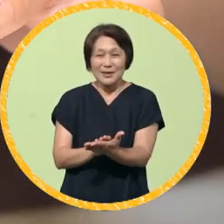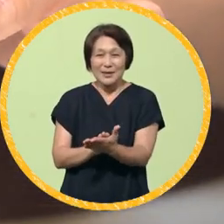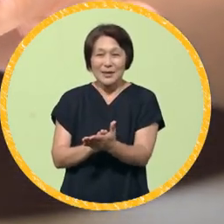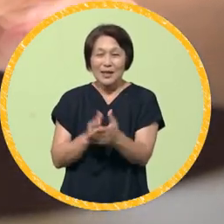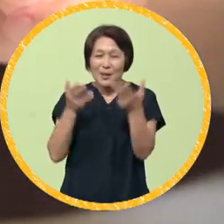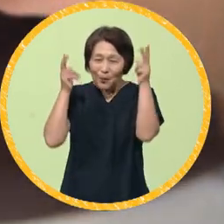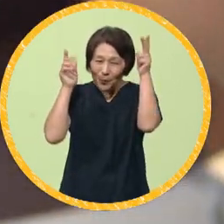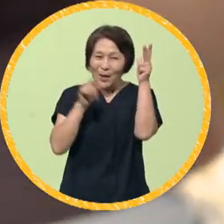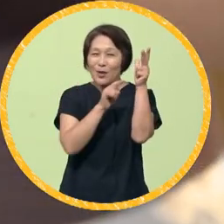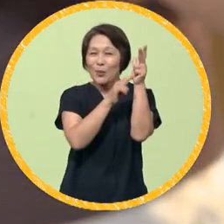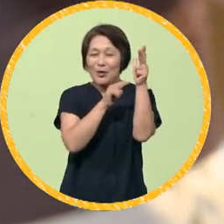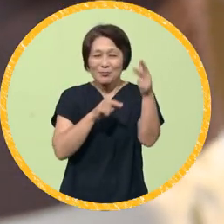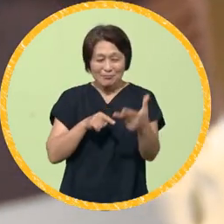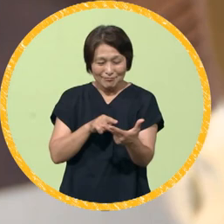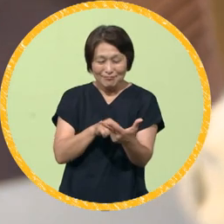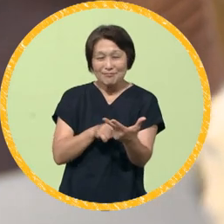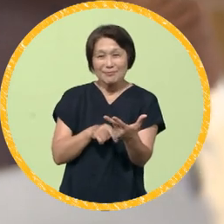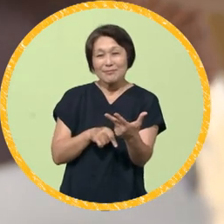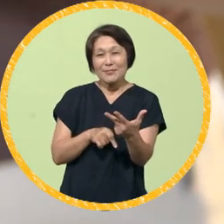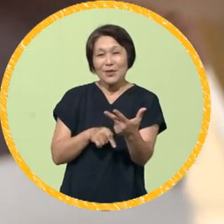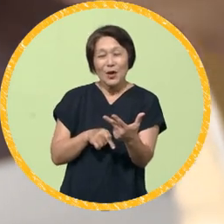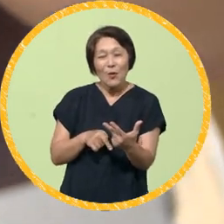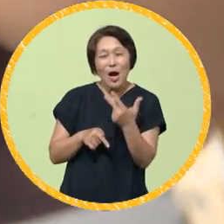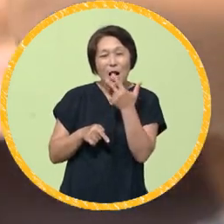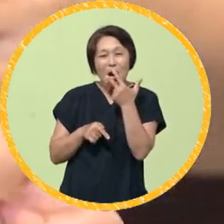ょっとアイスをつけ